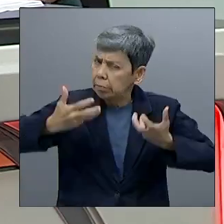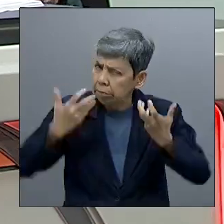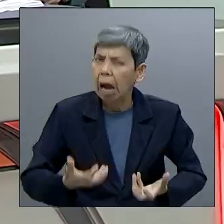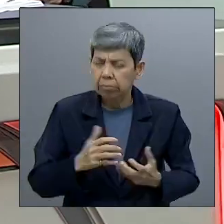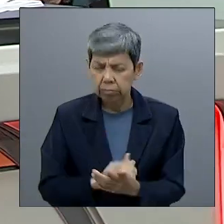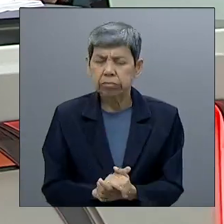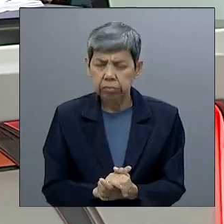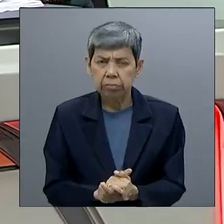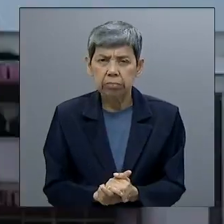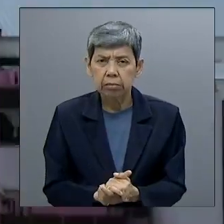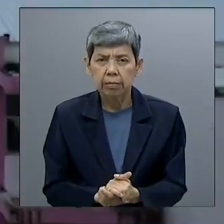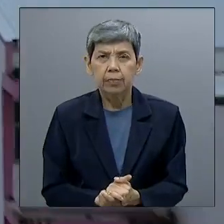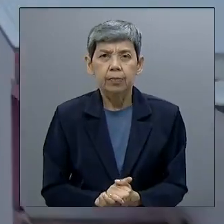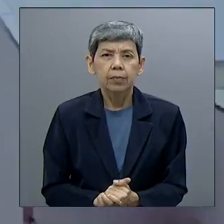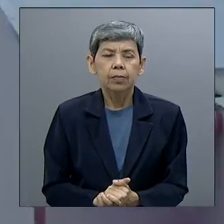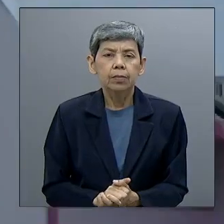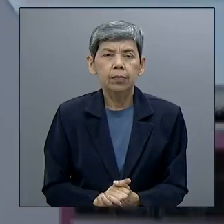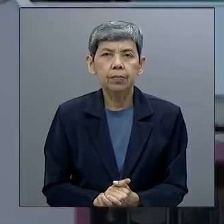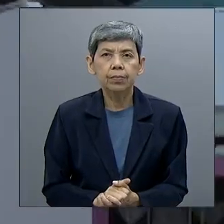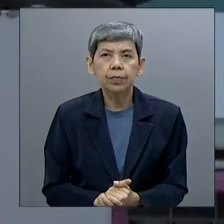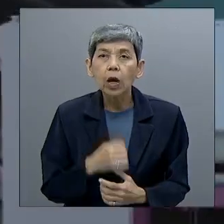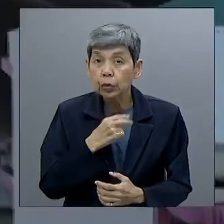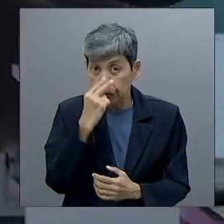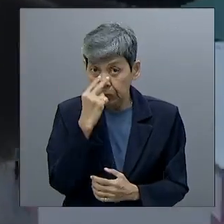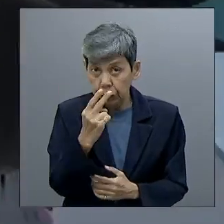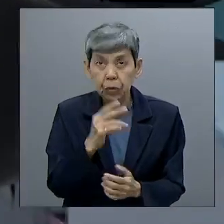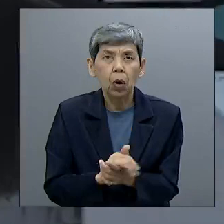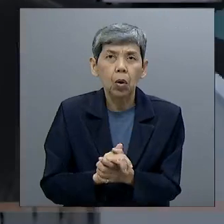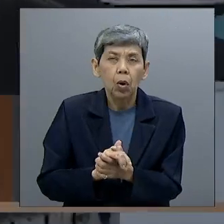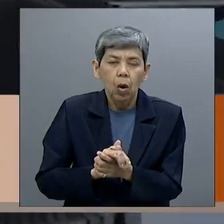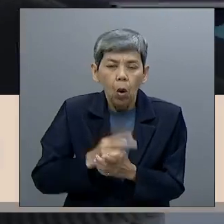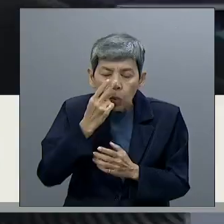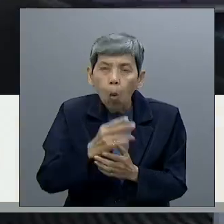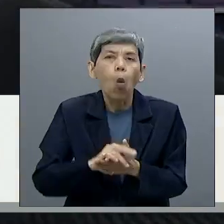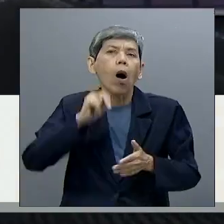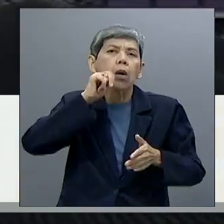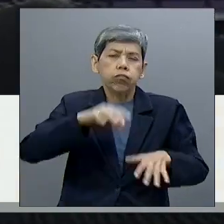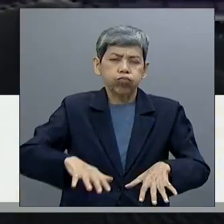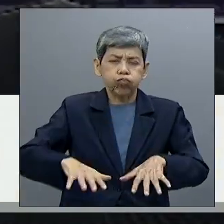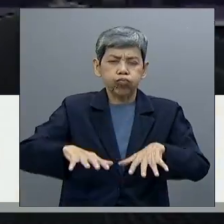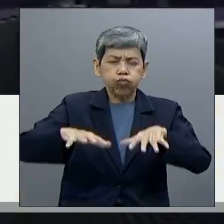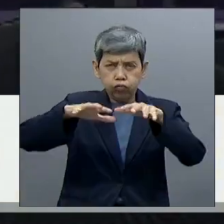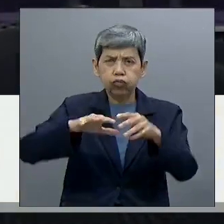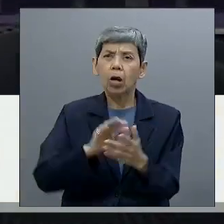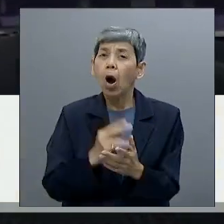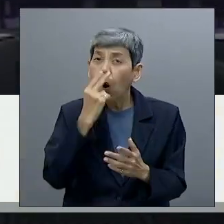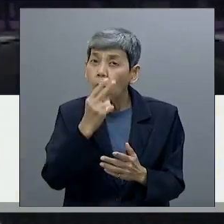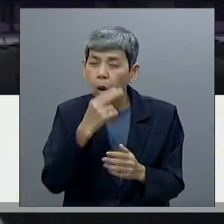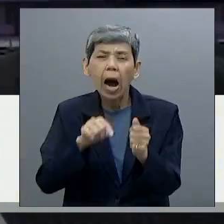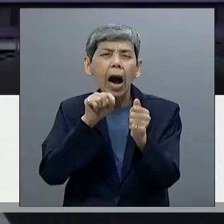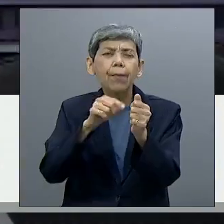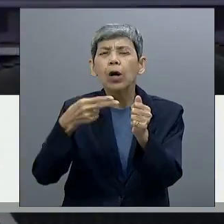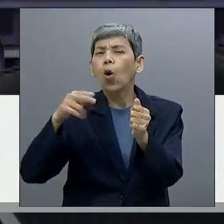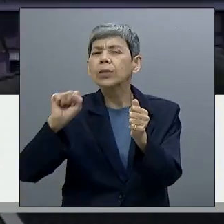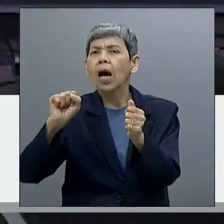ในรอบหลายปีที่ผ่านมาเลยค่ะภาพมุมสูงแสดงให้เห็นสภาพน้ำท่วมในเขตเทศบาลเมืองหล่มสักอำเภอหล่ม